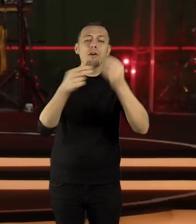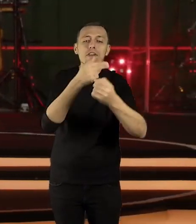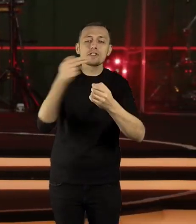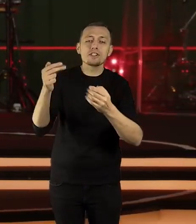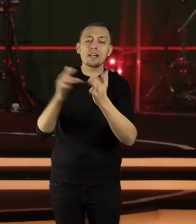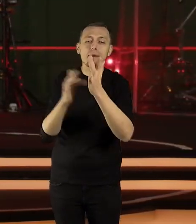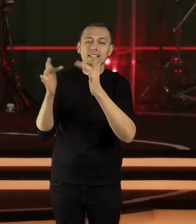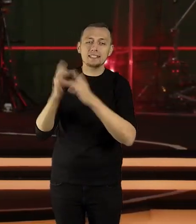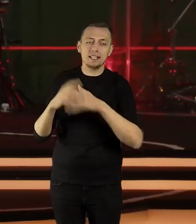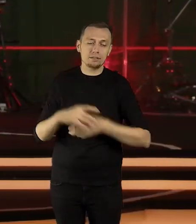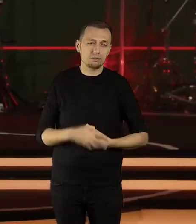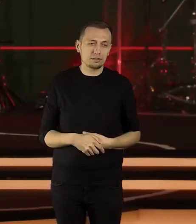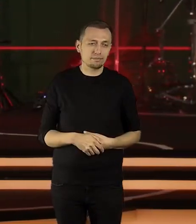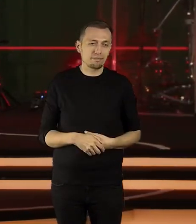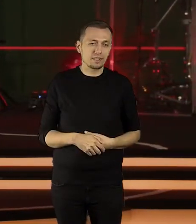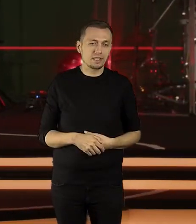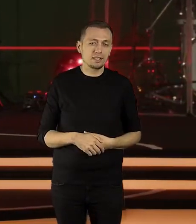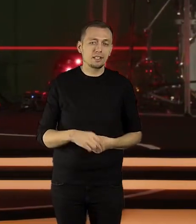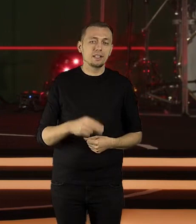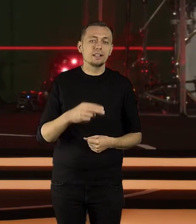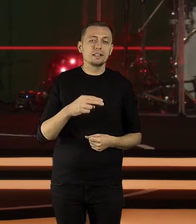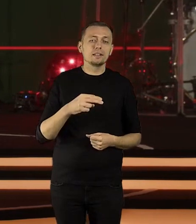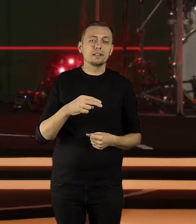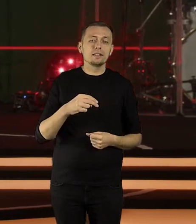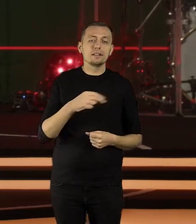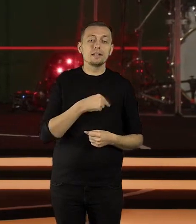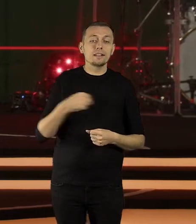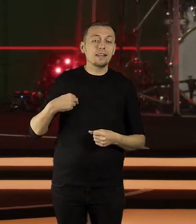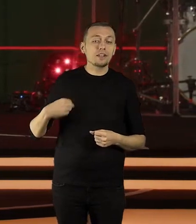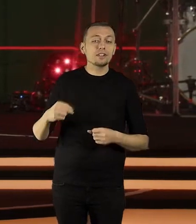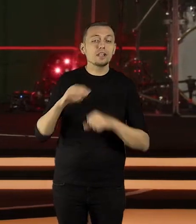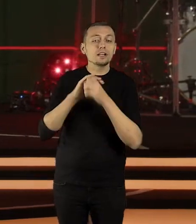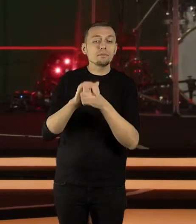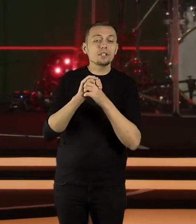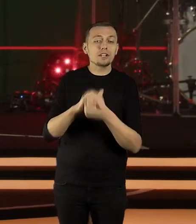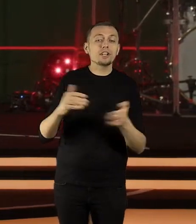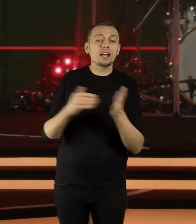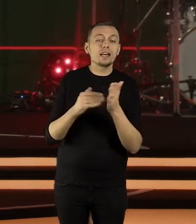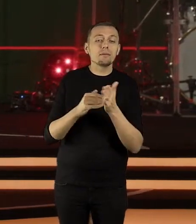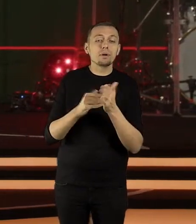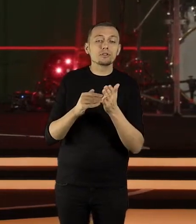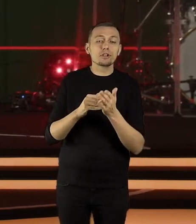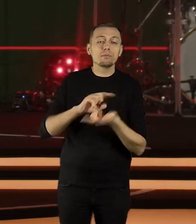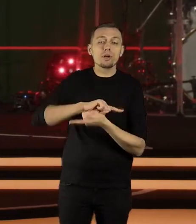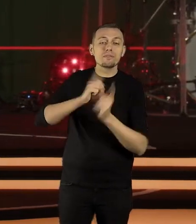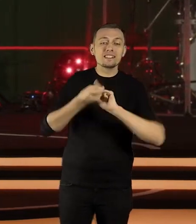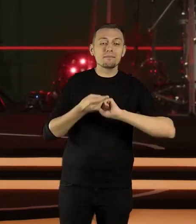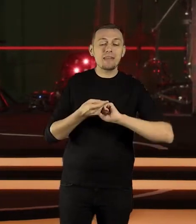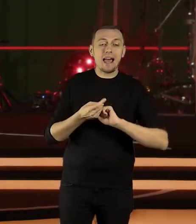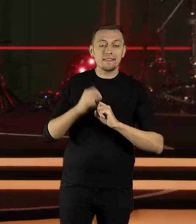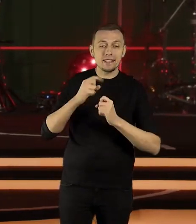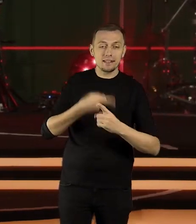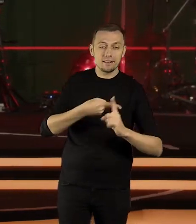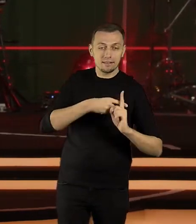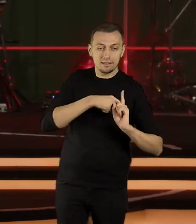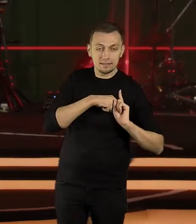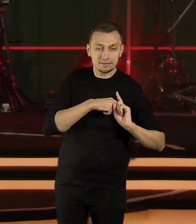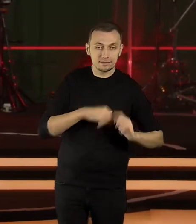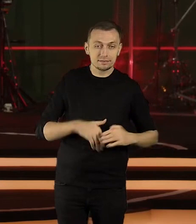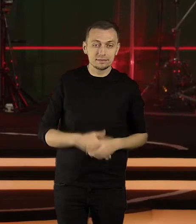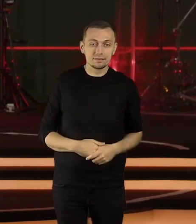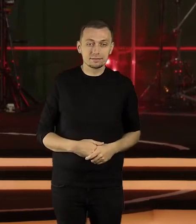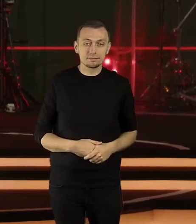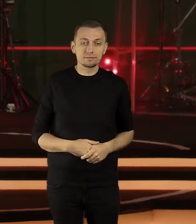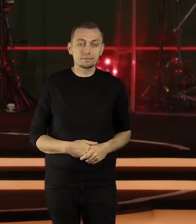potrzebują rewolucji. Powiem wam, ja nie wierzę, że następne wybory w tym kraju przyniosą rewolucję. Przyniosą